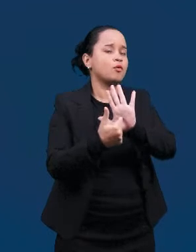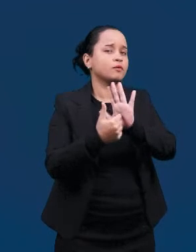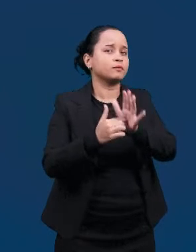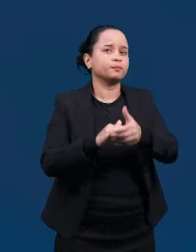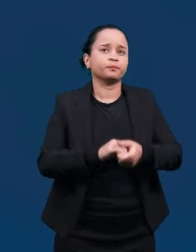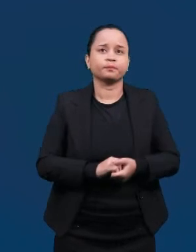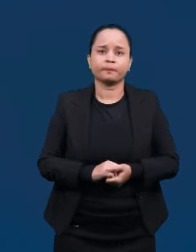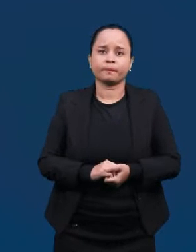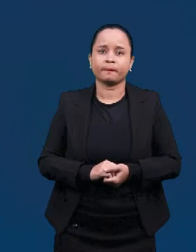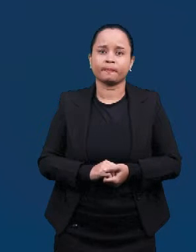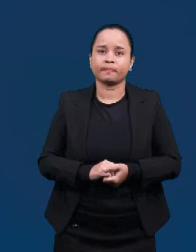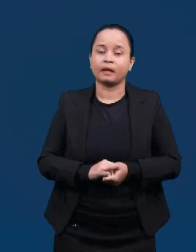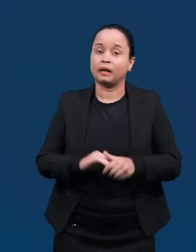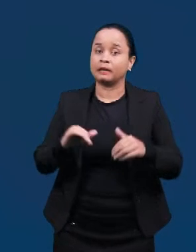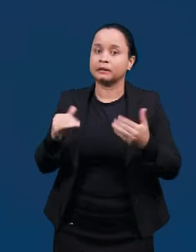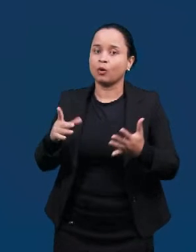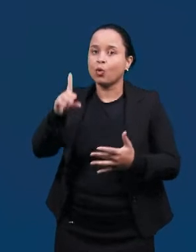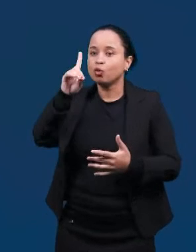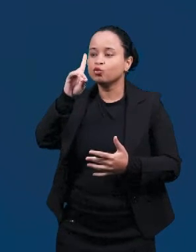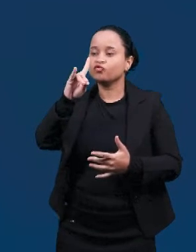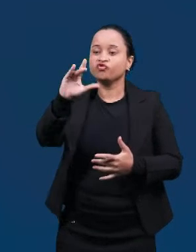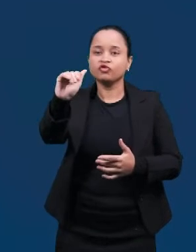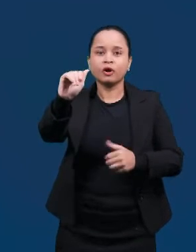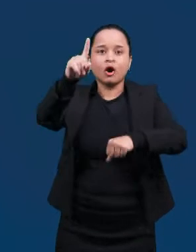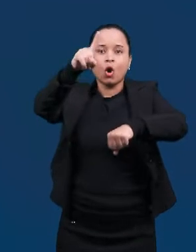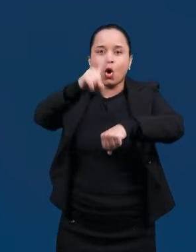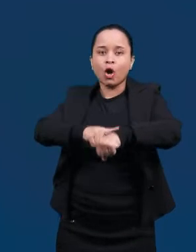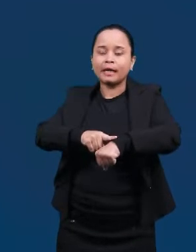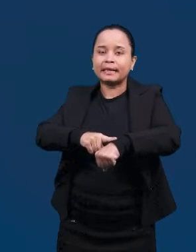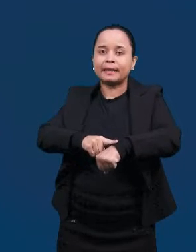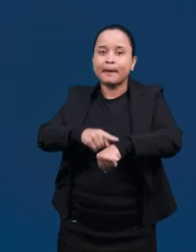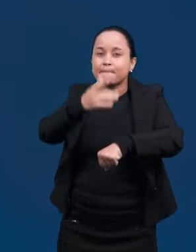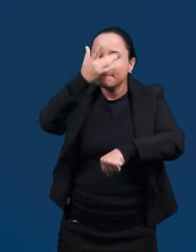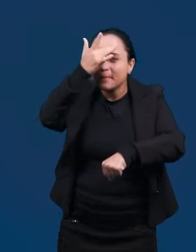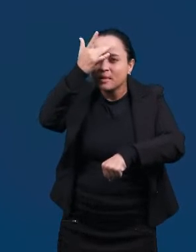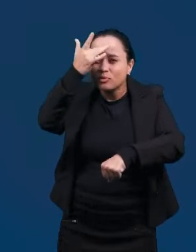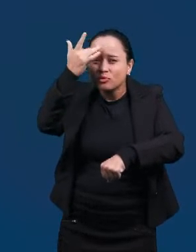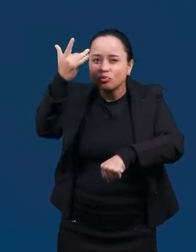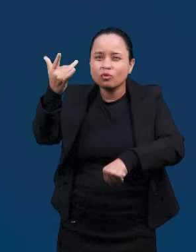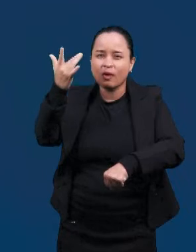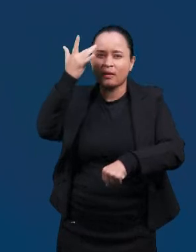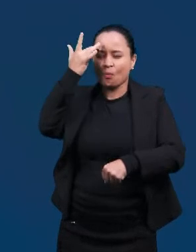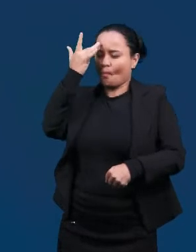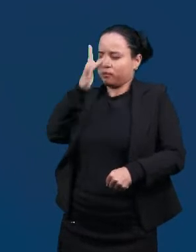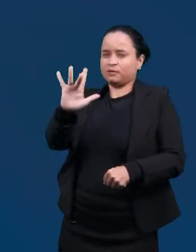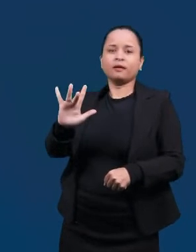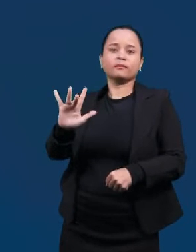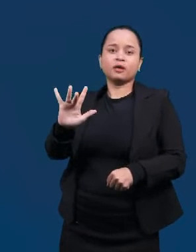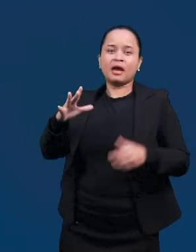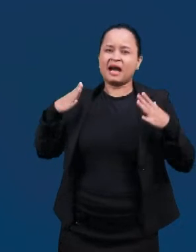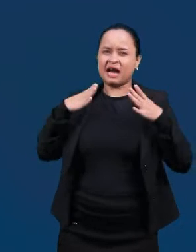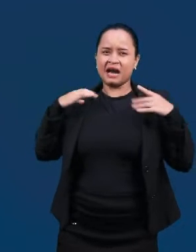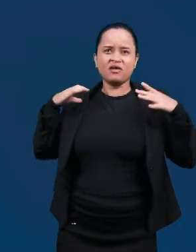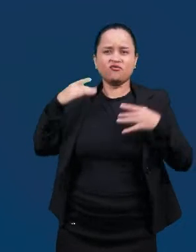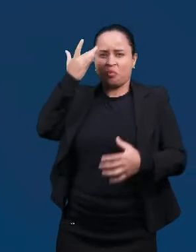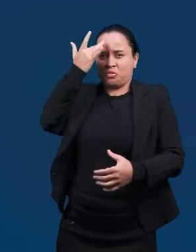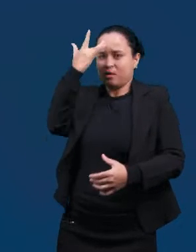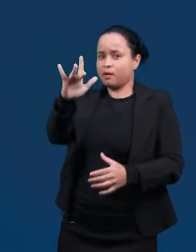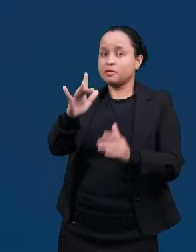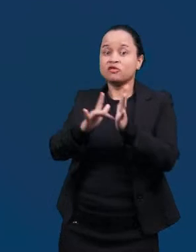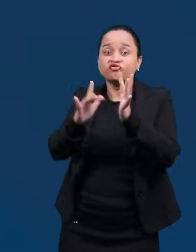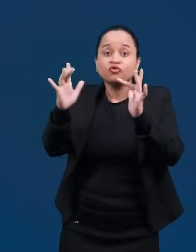и часе никто не знает, ни ангелы небесные, а только Отец